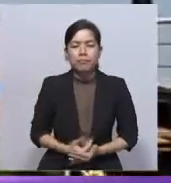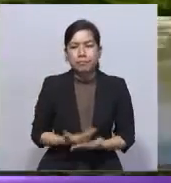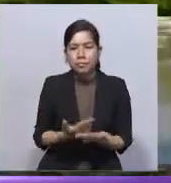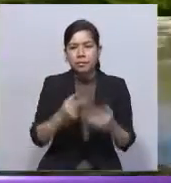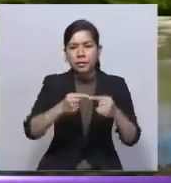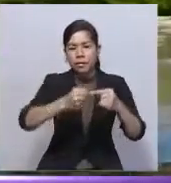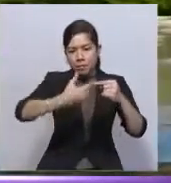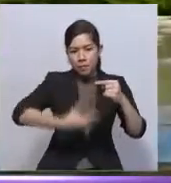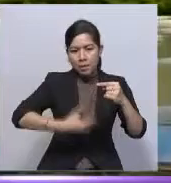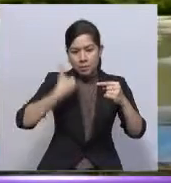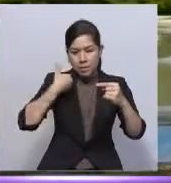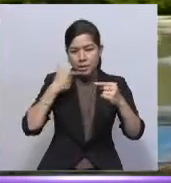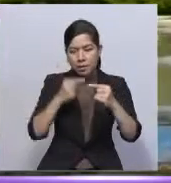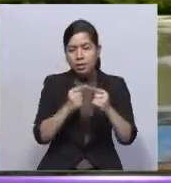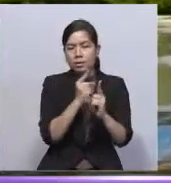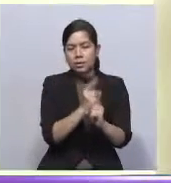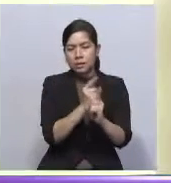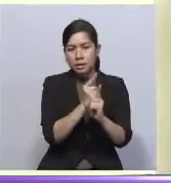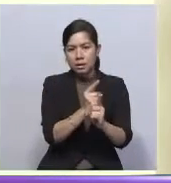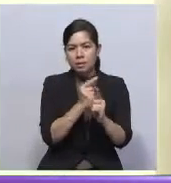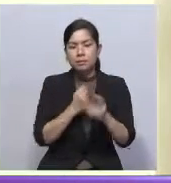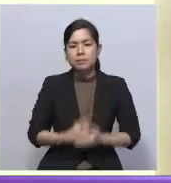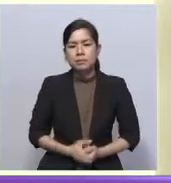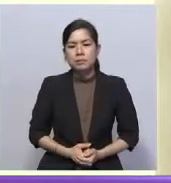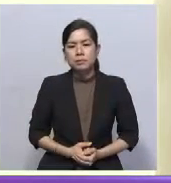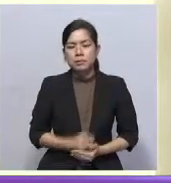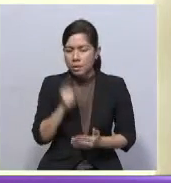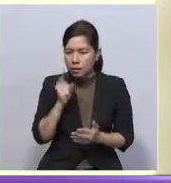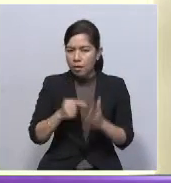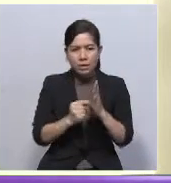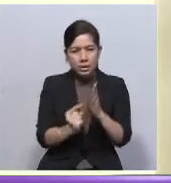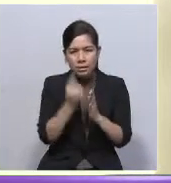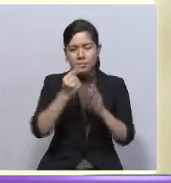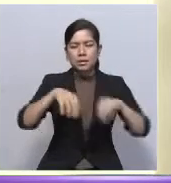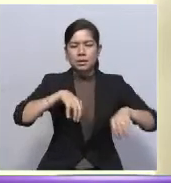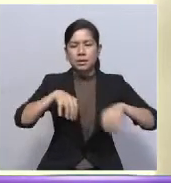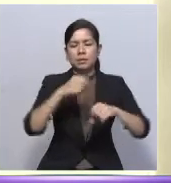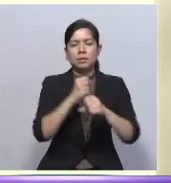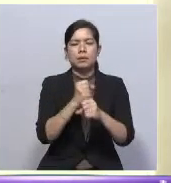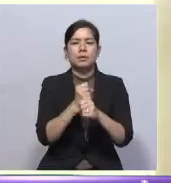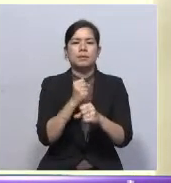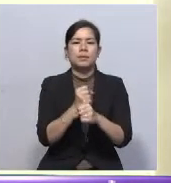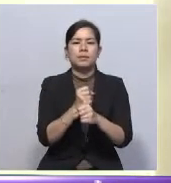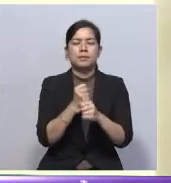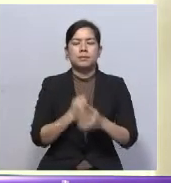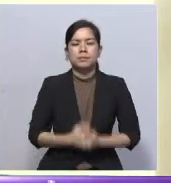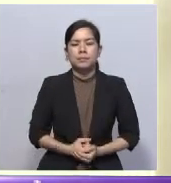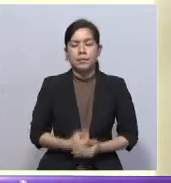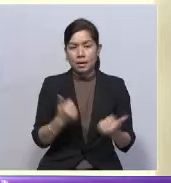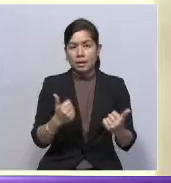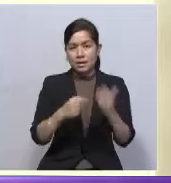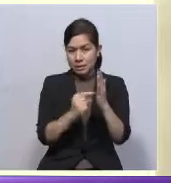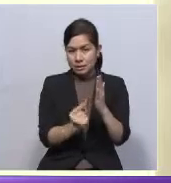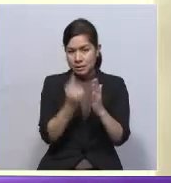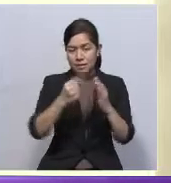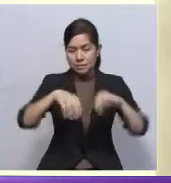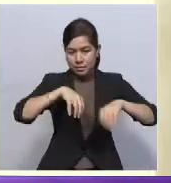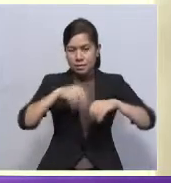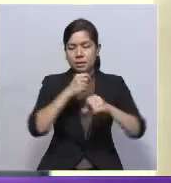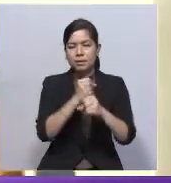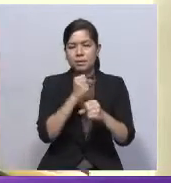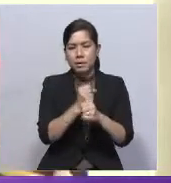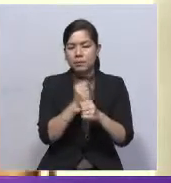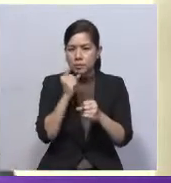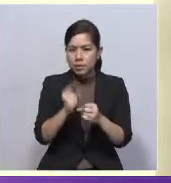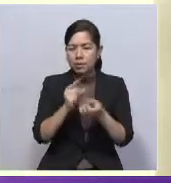หนือจากแผนอุตสาหกรรมซึ่งเรามีอยู่แล้วก็ต้องเริ่มทำเลยนะครับเริ่มทำเลยอันนี้เราเริ่มทำแล้วนะครับบางส่วนอันนี้ก็ต้อง